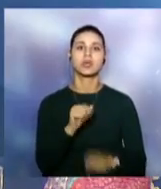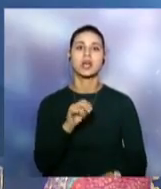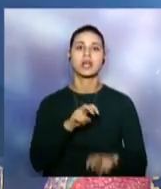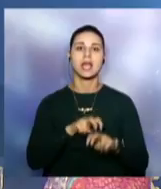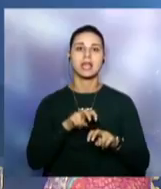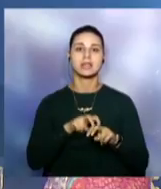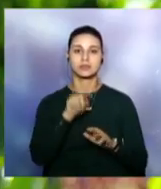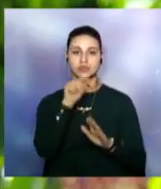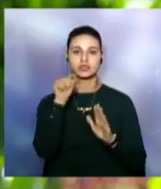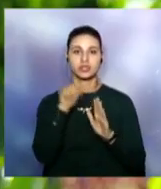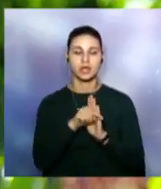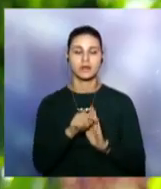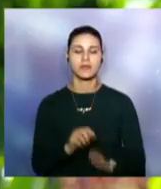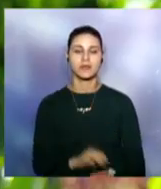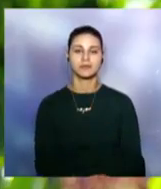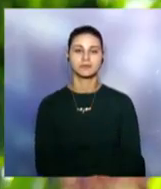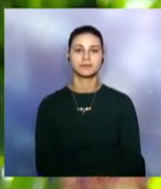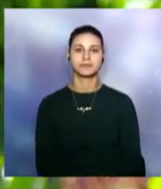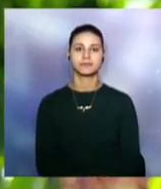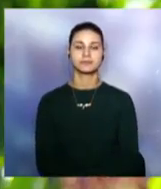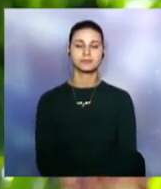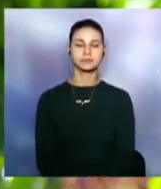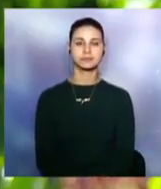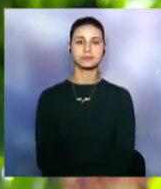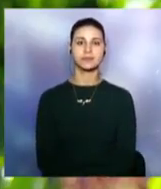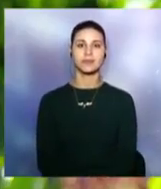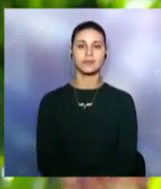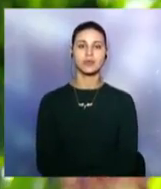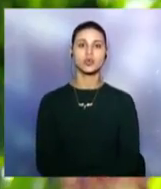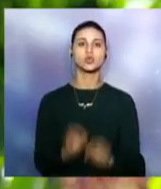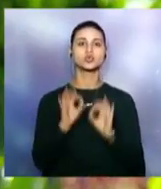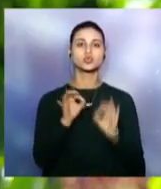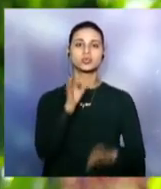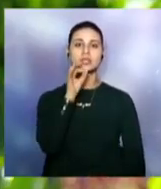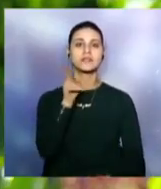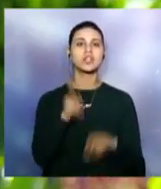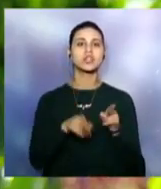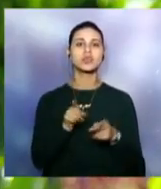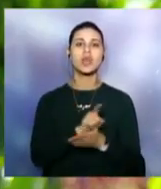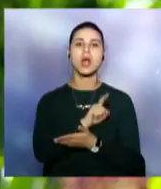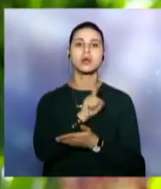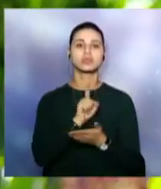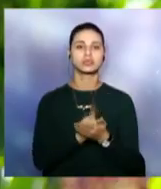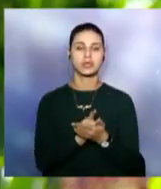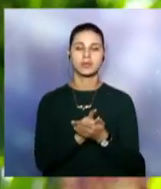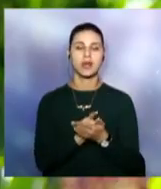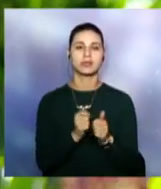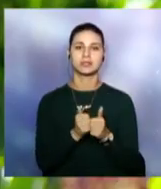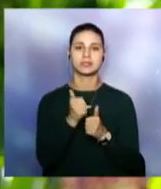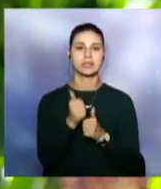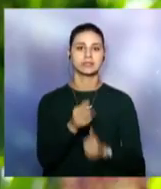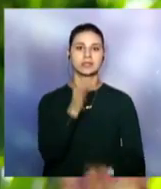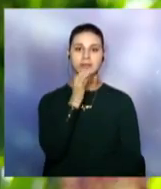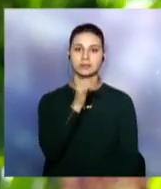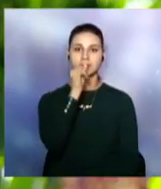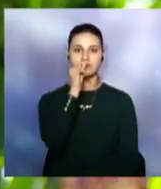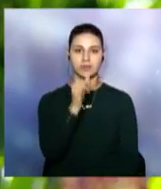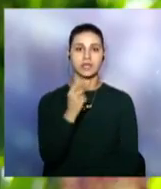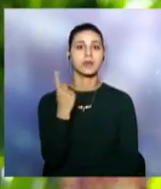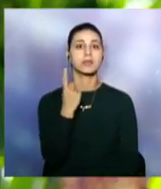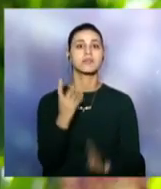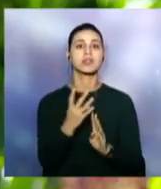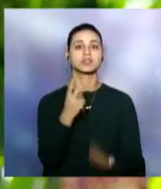ჩარევა? ესეც როგორ გითხრათ, ესე ზუსტად რომ აუცილებლად ქირურგიული ჩარევა საჭირო, მოგატყობთ,